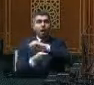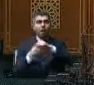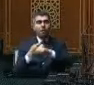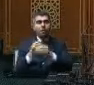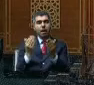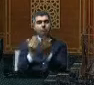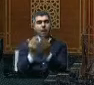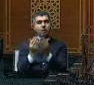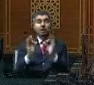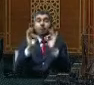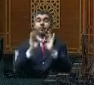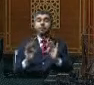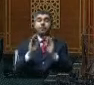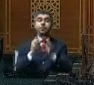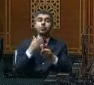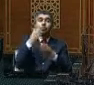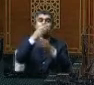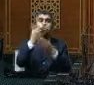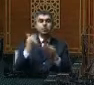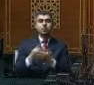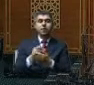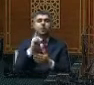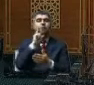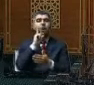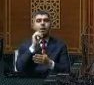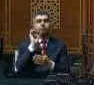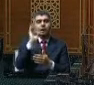يقرا الدراري وخصوصا الفتيات.